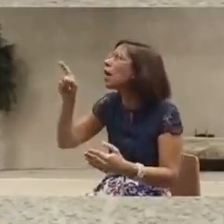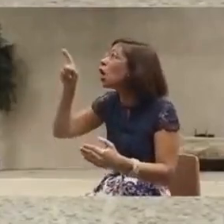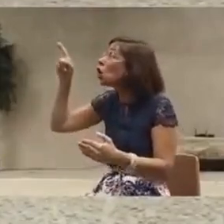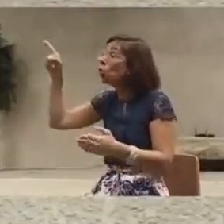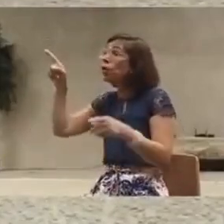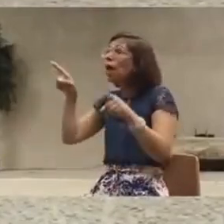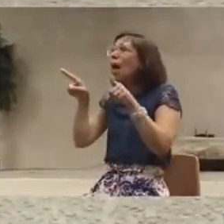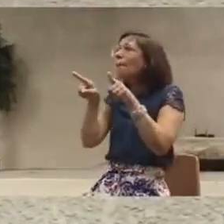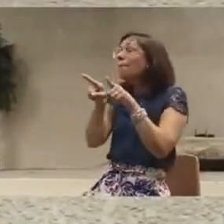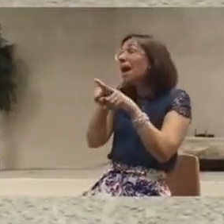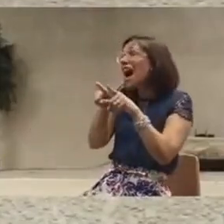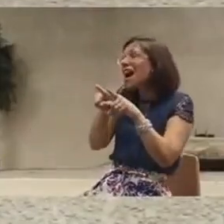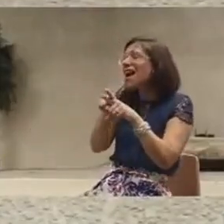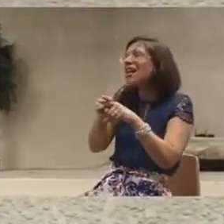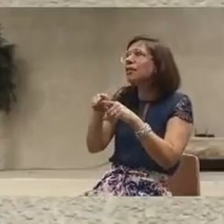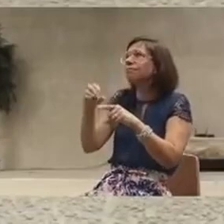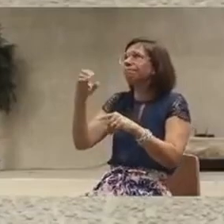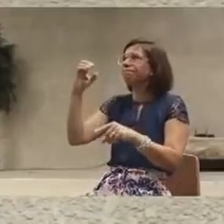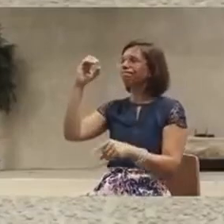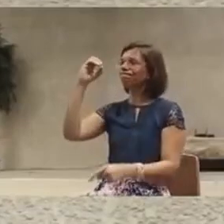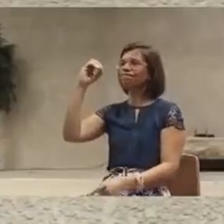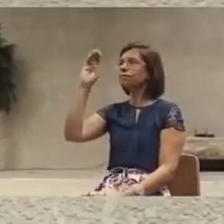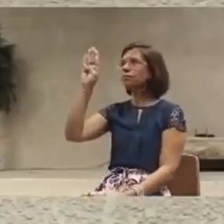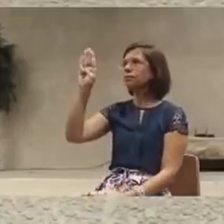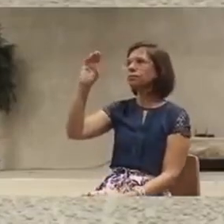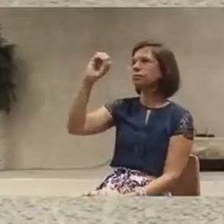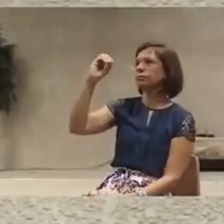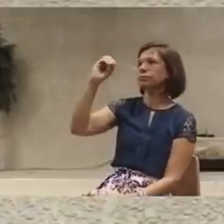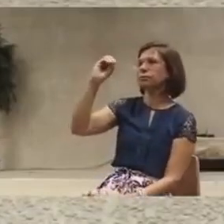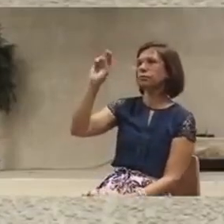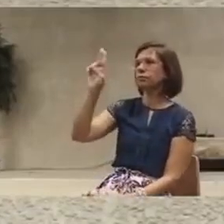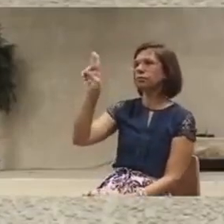cette lampe. Nous avançons.